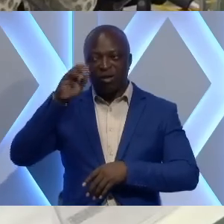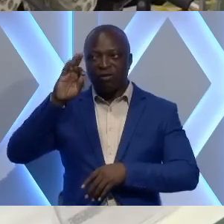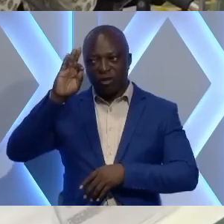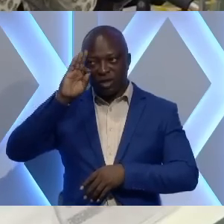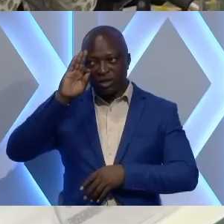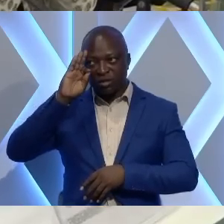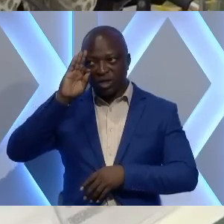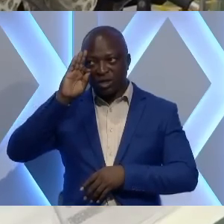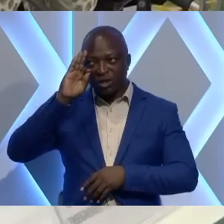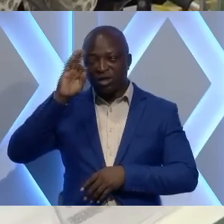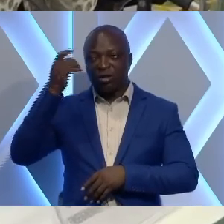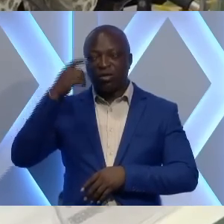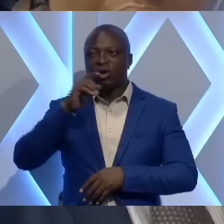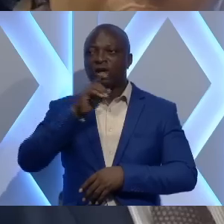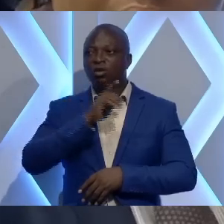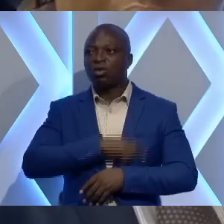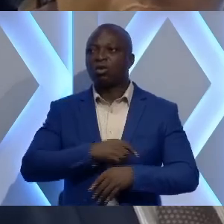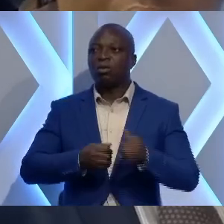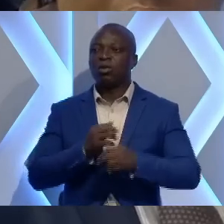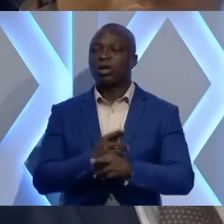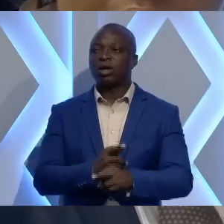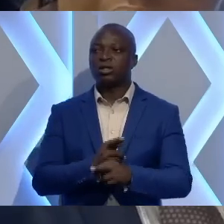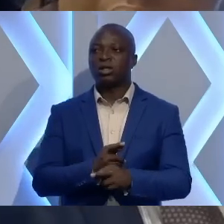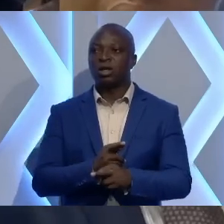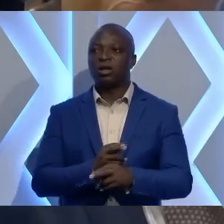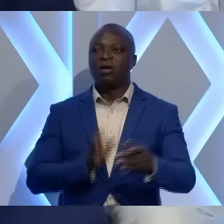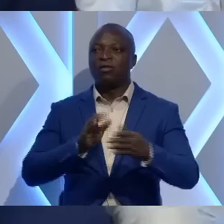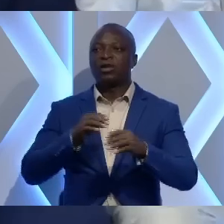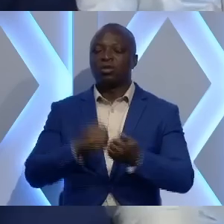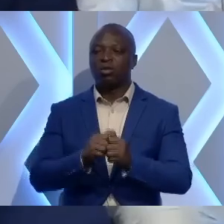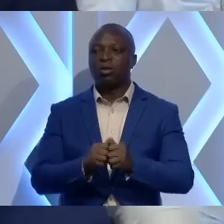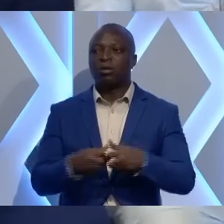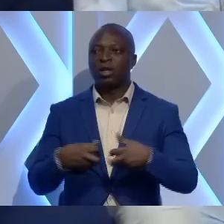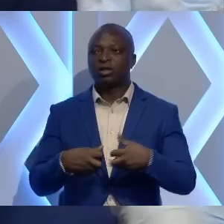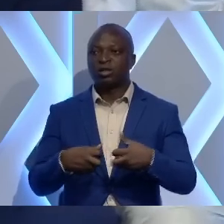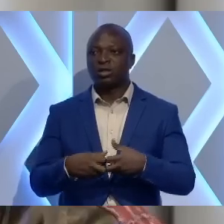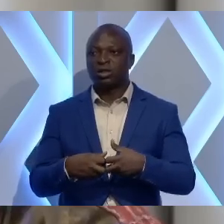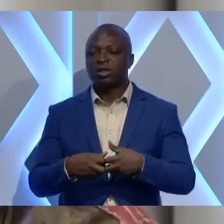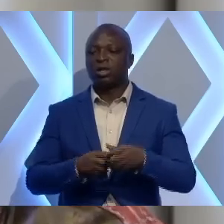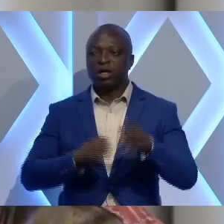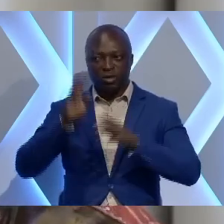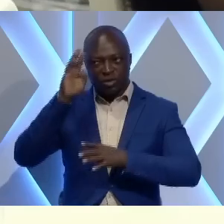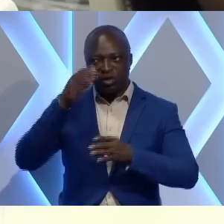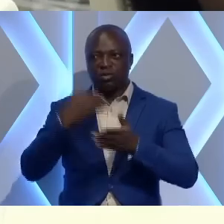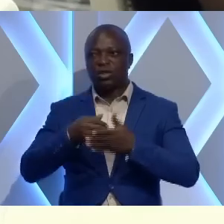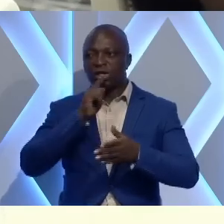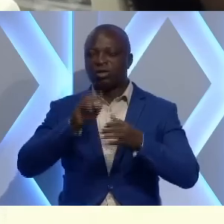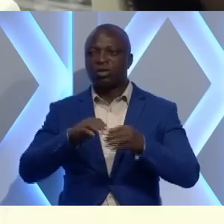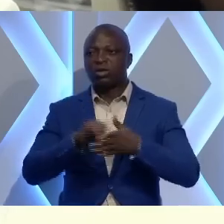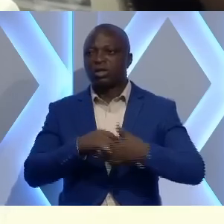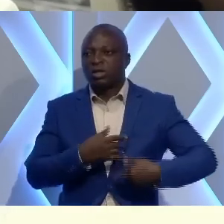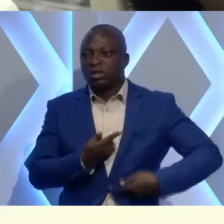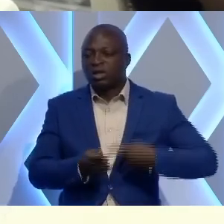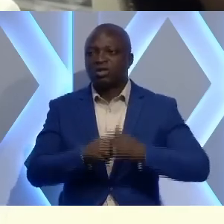Zimnanya Singbe, pour un Togo plus résilient face aux défis énergétiques et soucieux du bien-être des générations